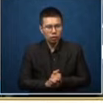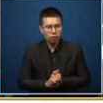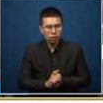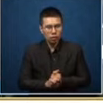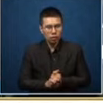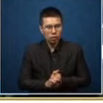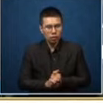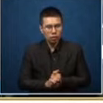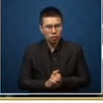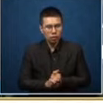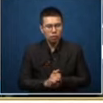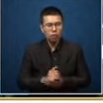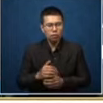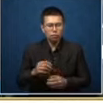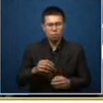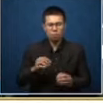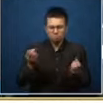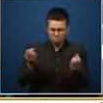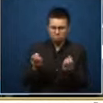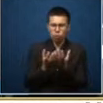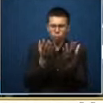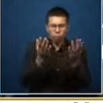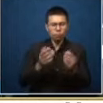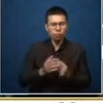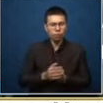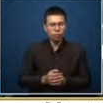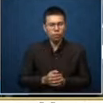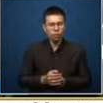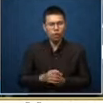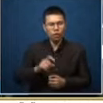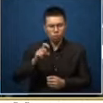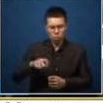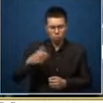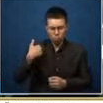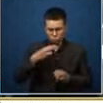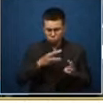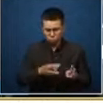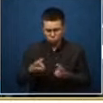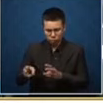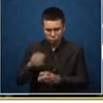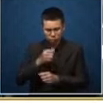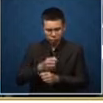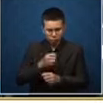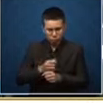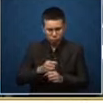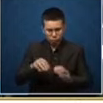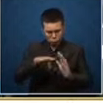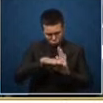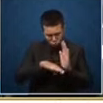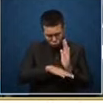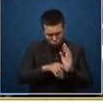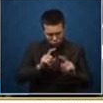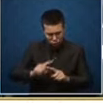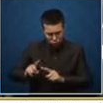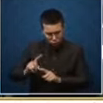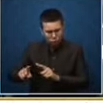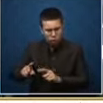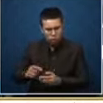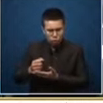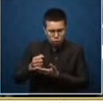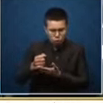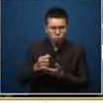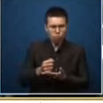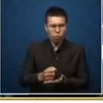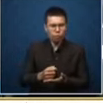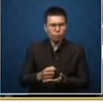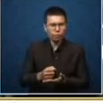ถือว่าเป็นความเสียหายนะฮะเพราะฉะนั้นเนี่ยต้องมีแนวทางเพราะแนวทางต่างๆที่ว่าเนี่ยมันก็ต้องเกิดจาก